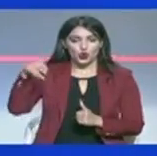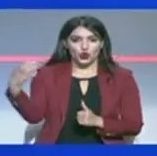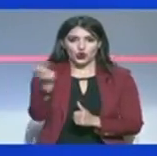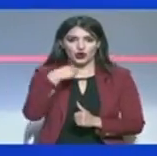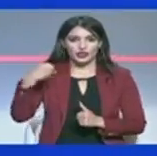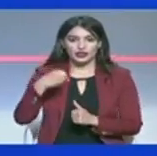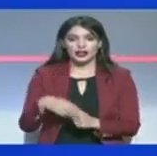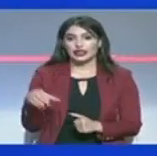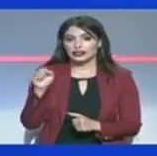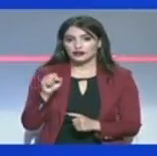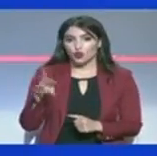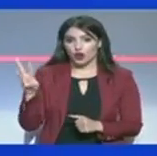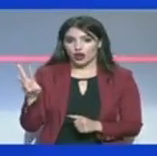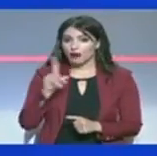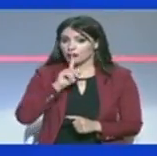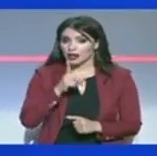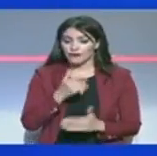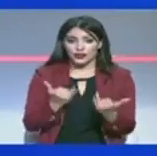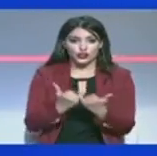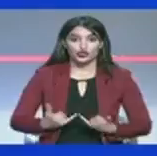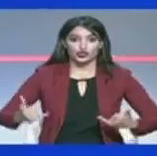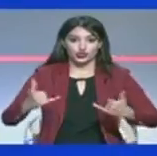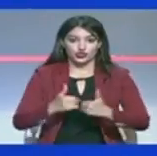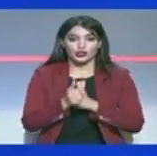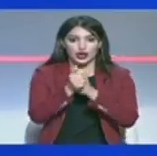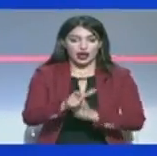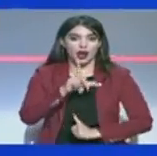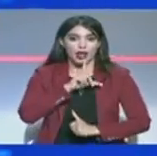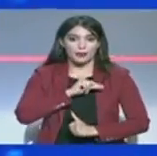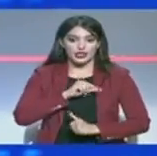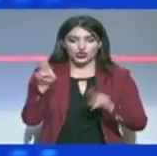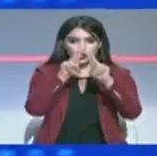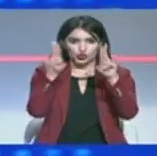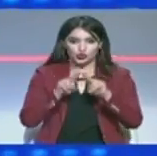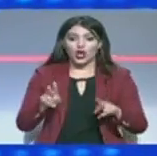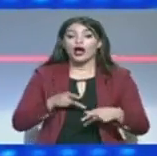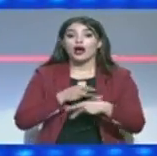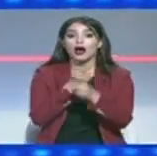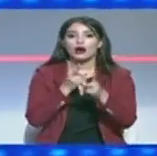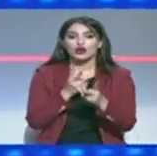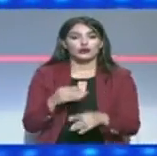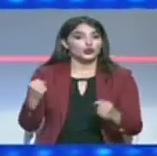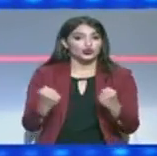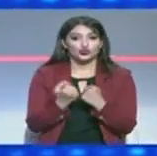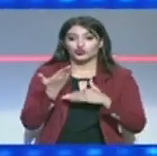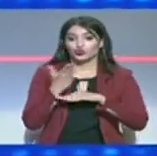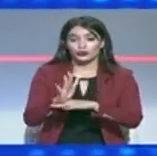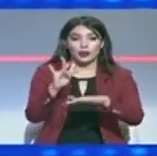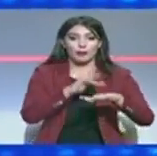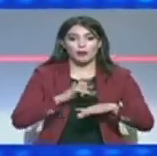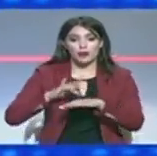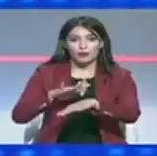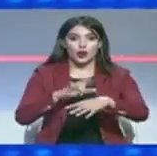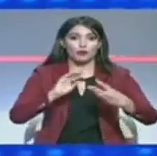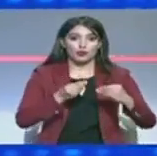بالنيابة ستيفاني ويليامز خلال جلسة لمجلس الأمن الدولي أمس، أعربت عن أسفها بخصوص الانتهاكات